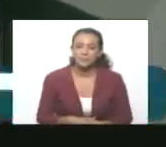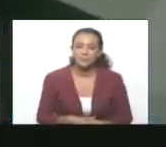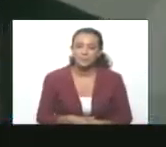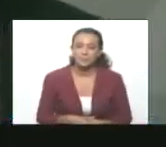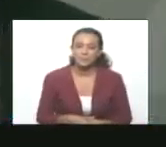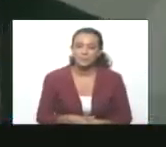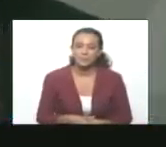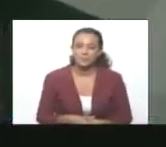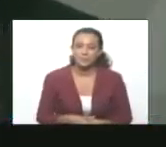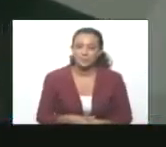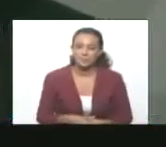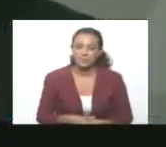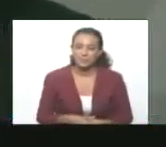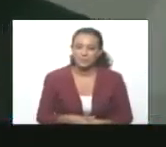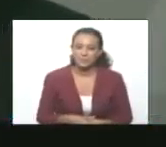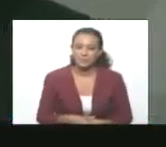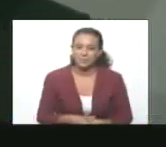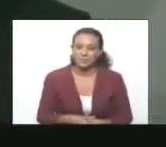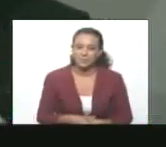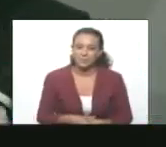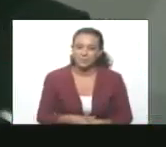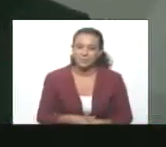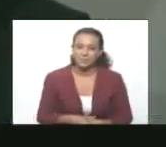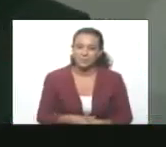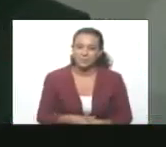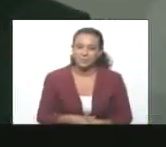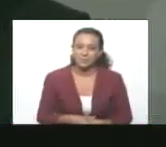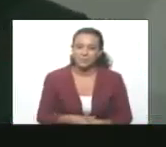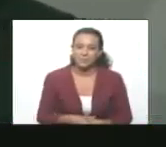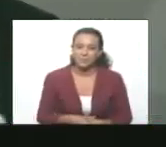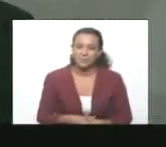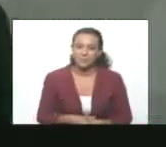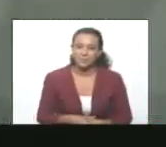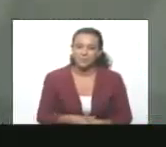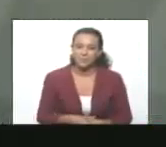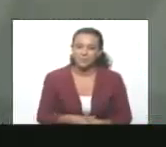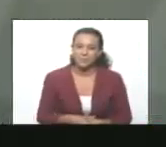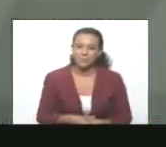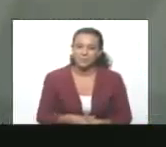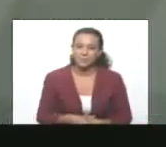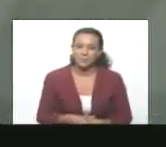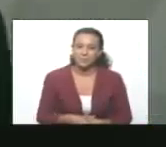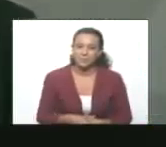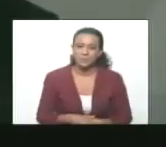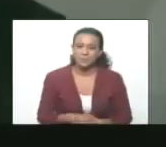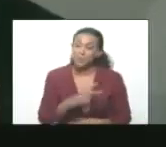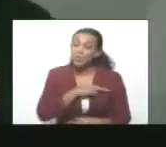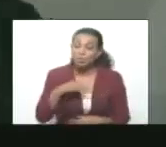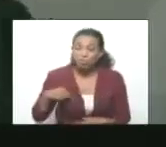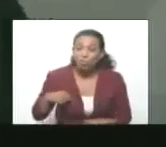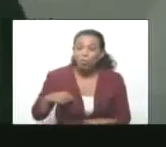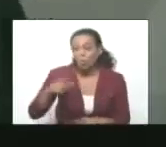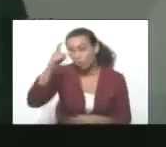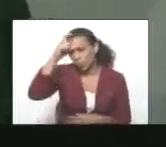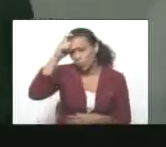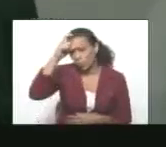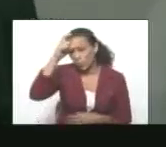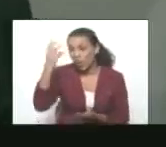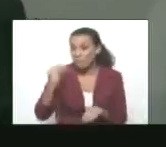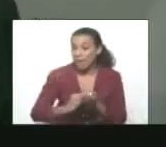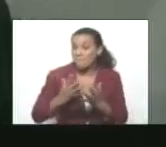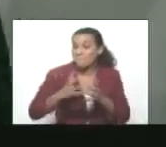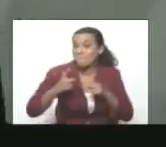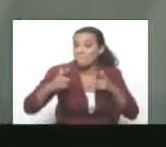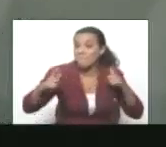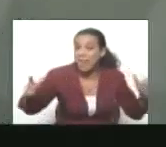bir fuar alanında geliştirip yapmak istiyoruz. Tarım makineleri ve diğer konularda çünkü. Nosotros queremos realizar una feria mucho más